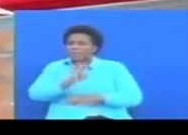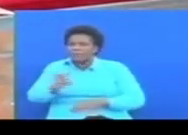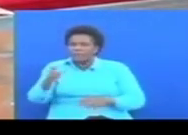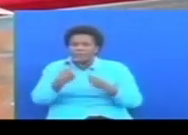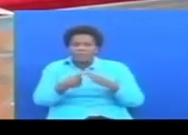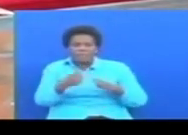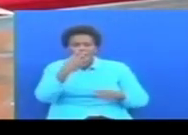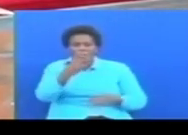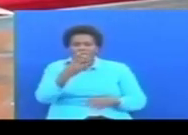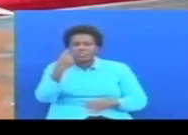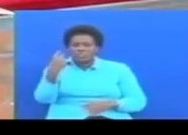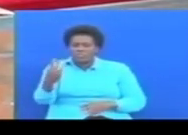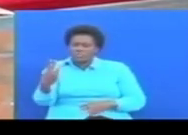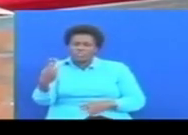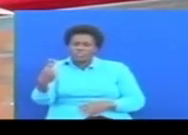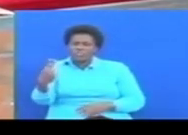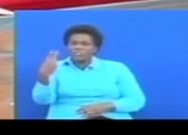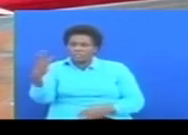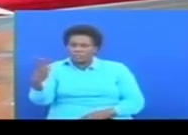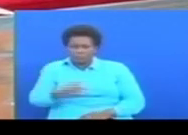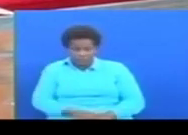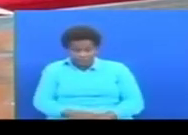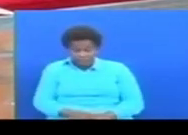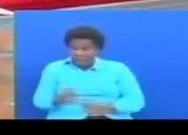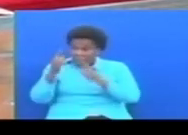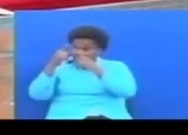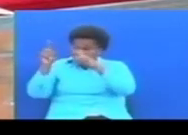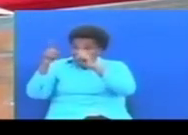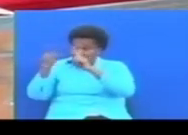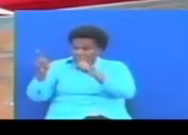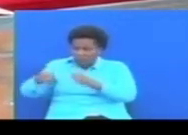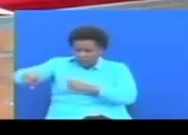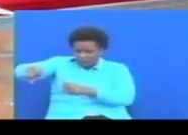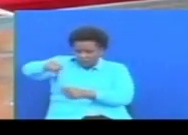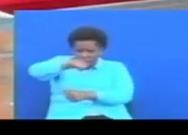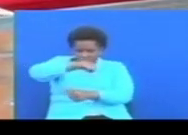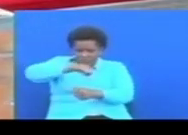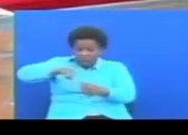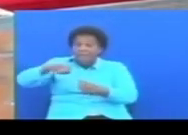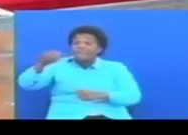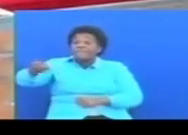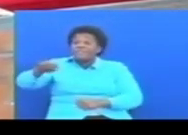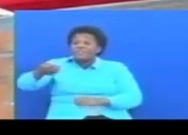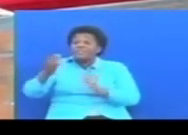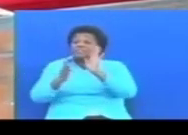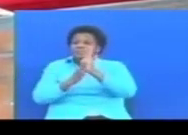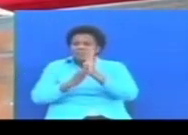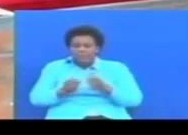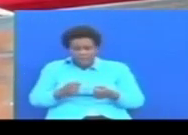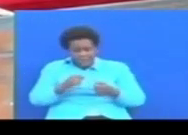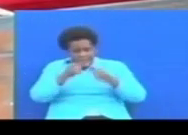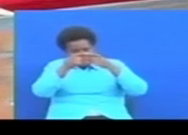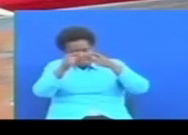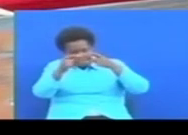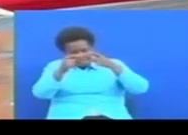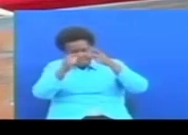98,423. Msitu huo umezungukwa na vijiji 9 ambavyo ni Kichonda,